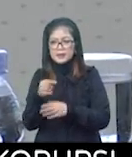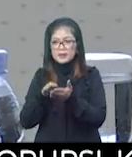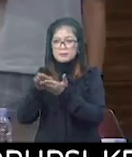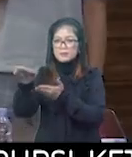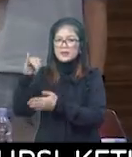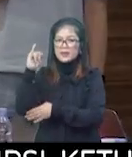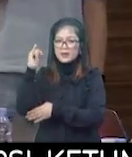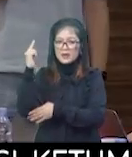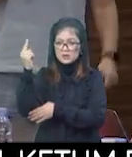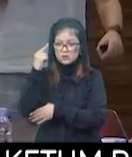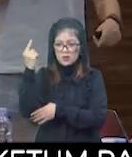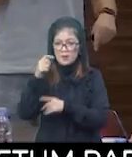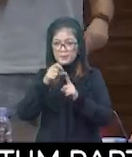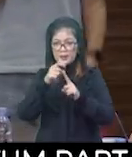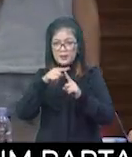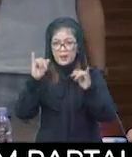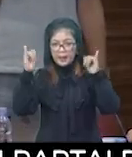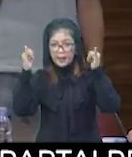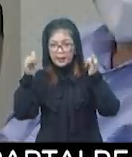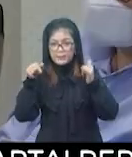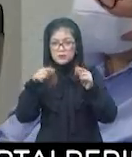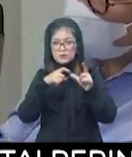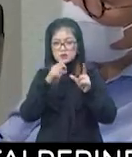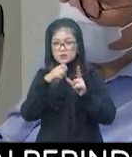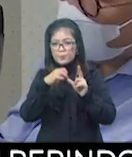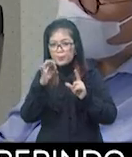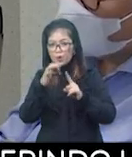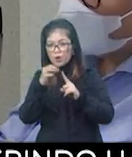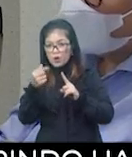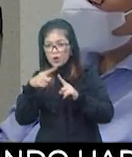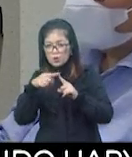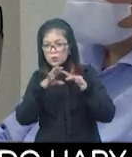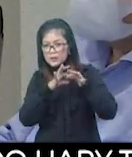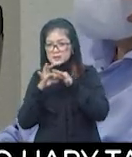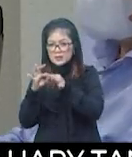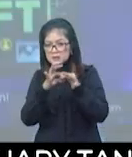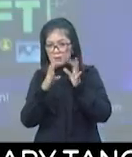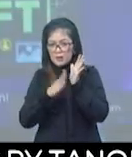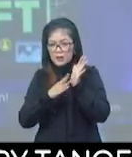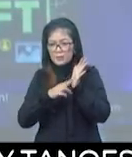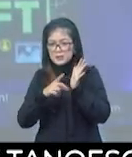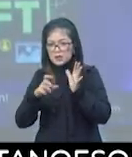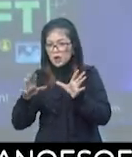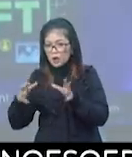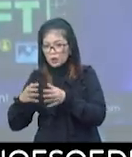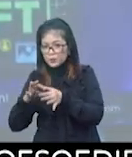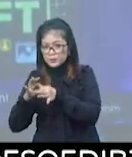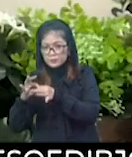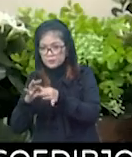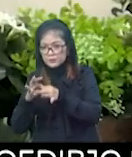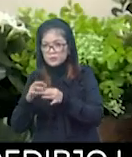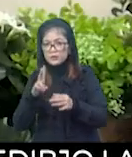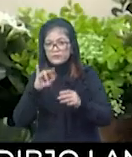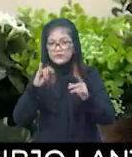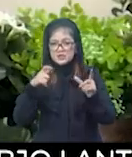eSports Star Indonesia nantinya juga akan dikolaborasikan dengan berbagai platform milik MNC Group, salah satunya Vision Plus. Kita mau